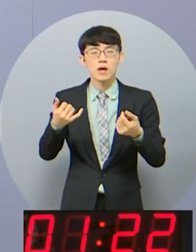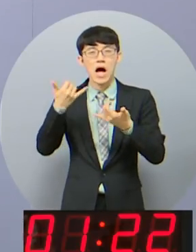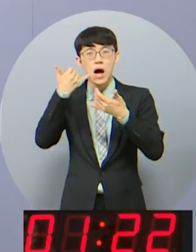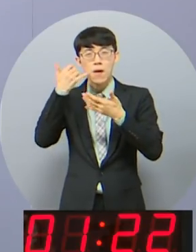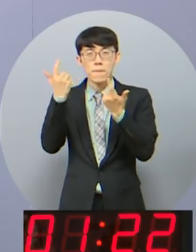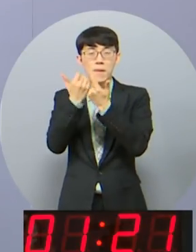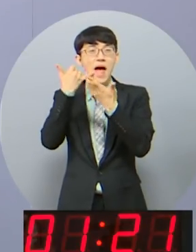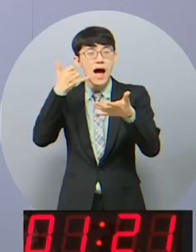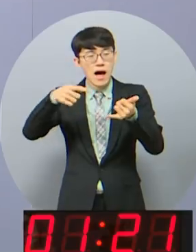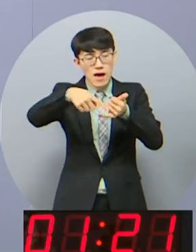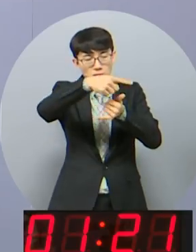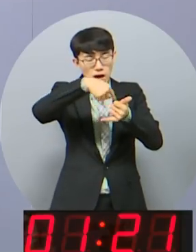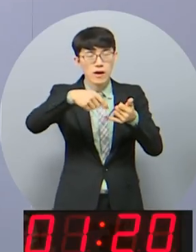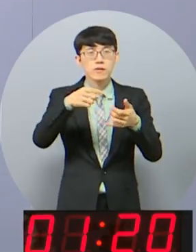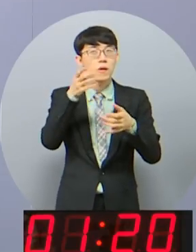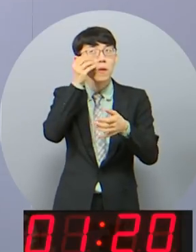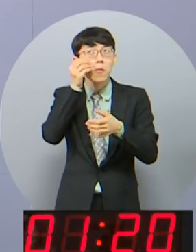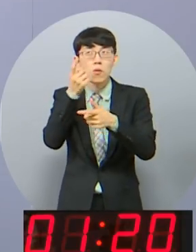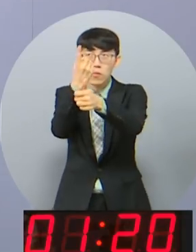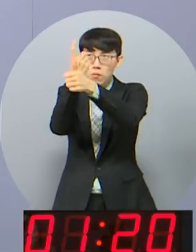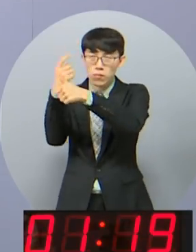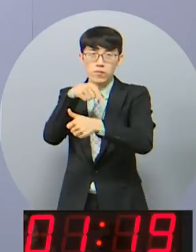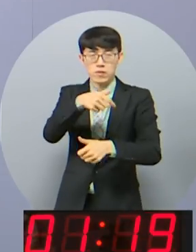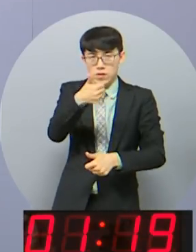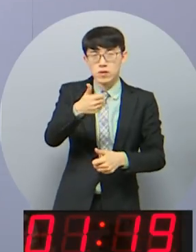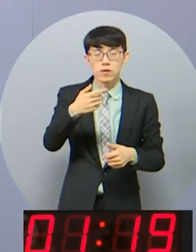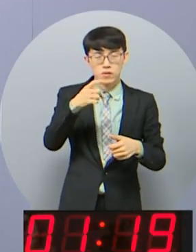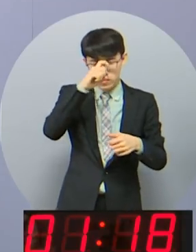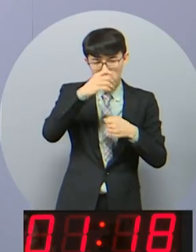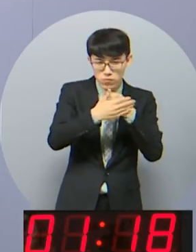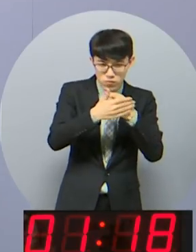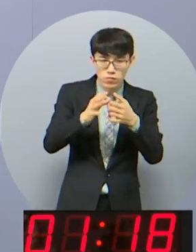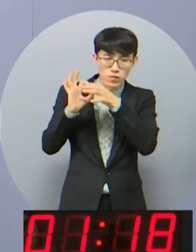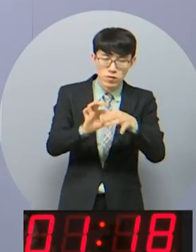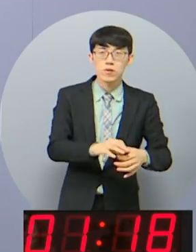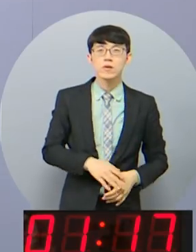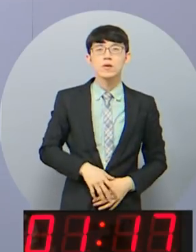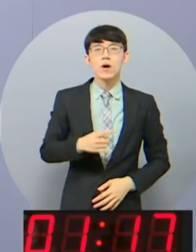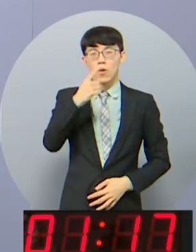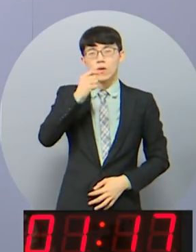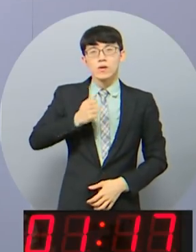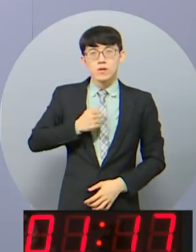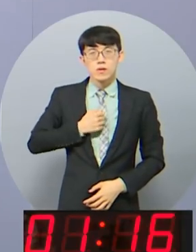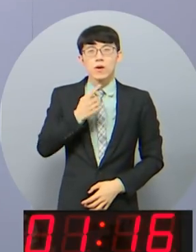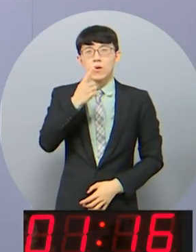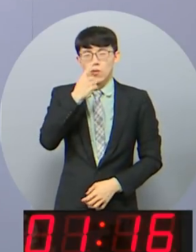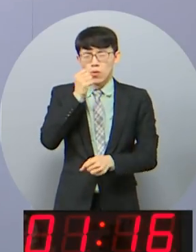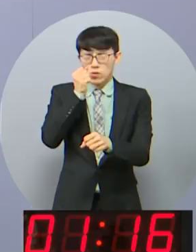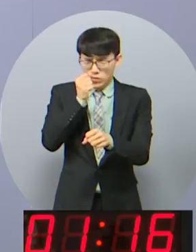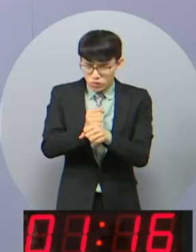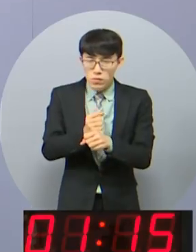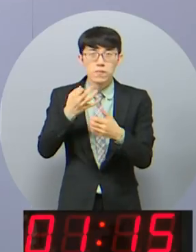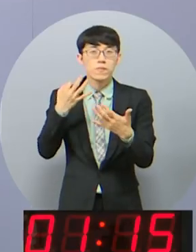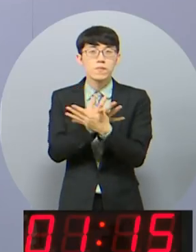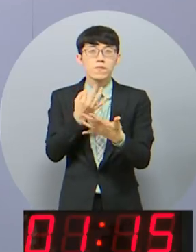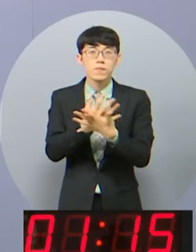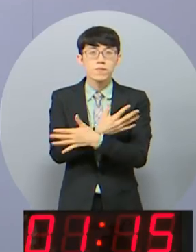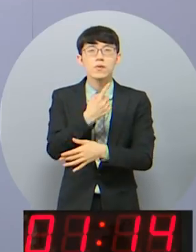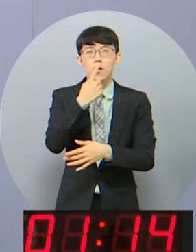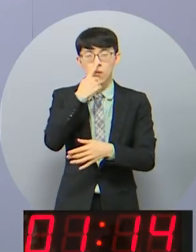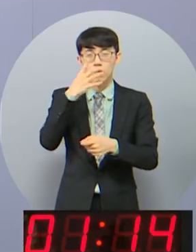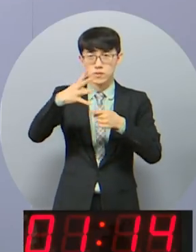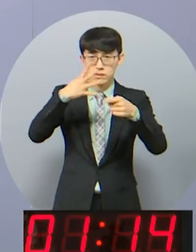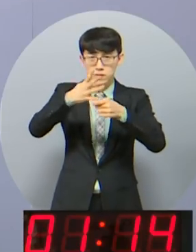会继续努力维护观光资源。宇恩知道宇恩做的还没有很多，但是宇恩这四年来的